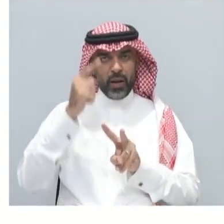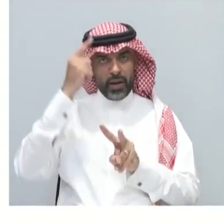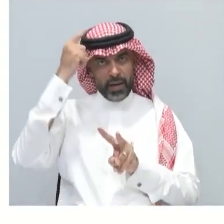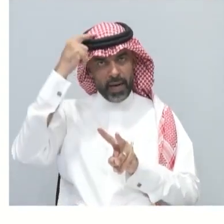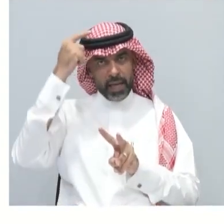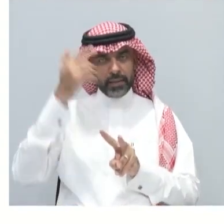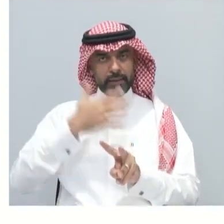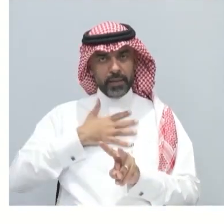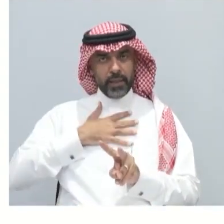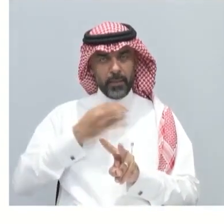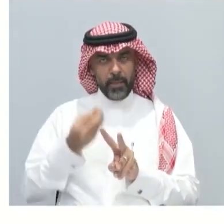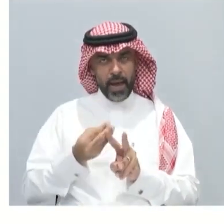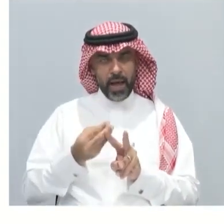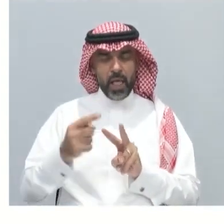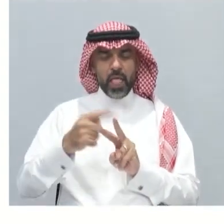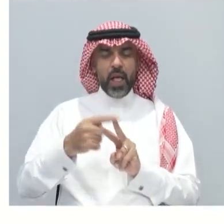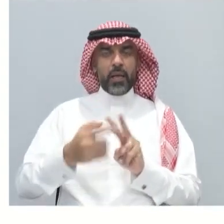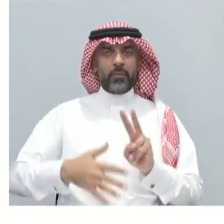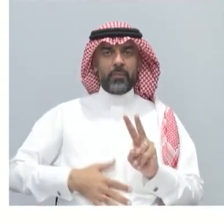وايضا ماذا